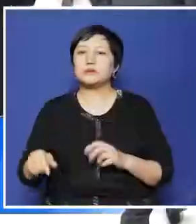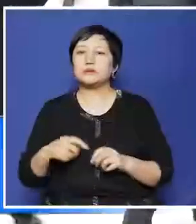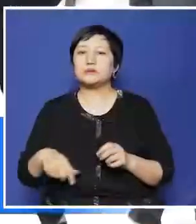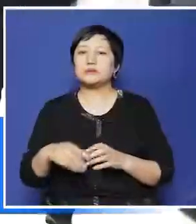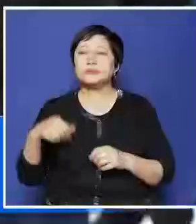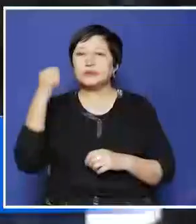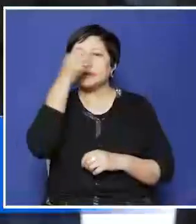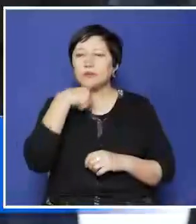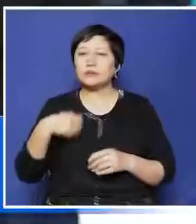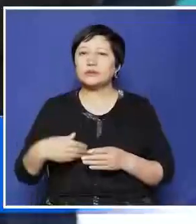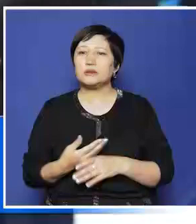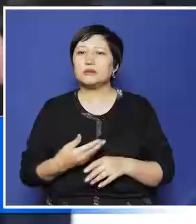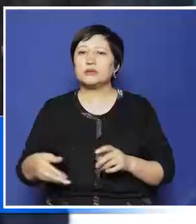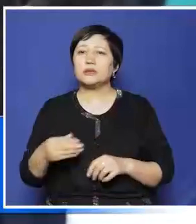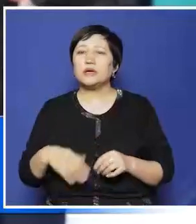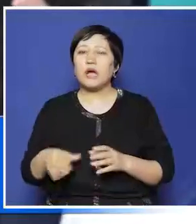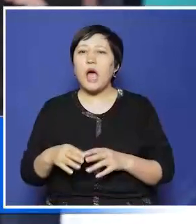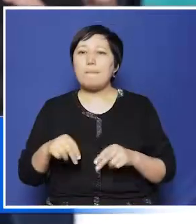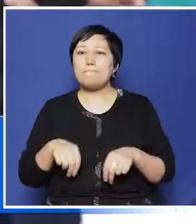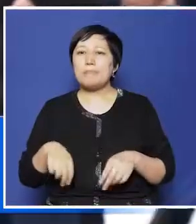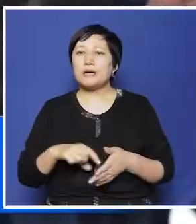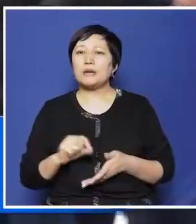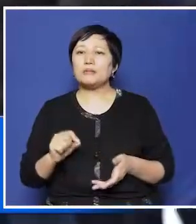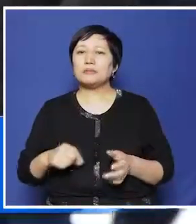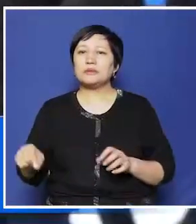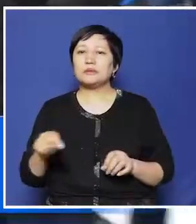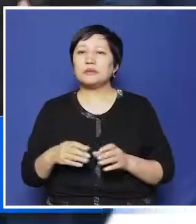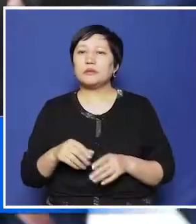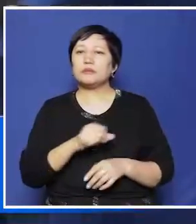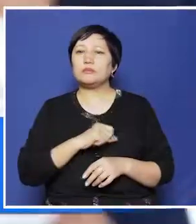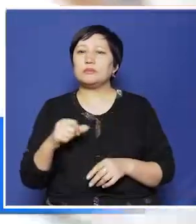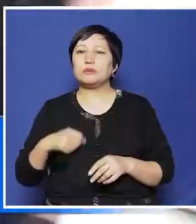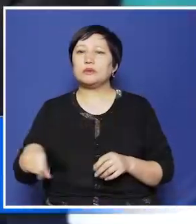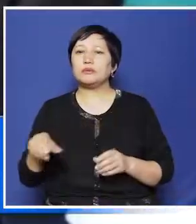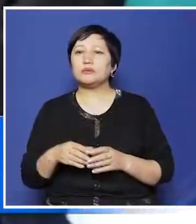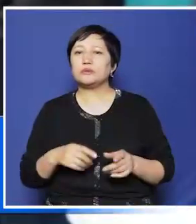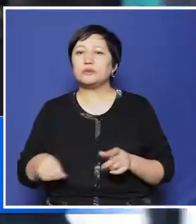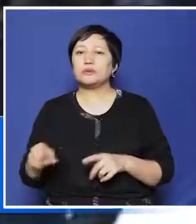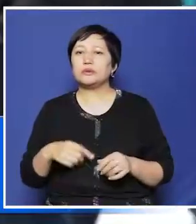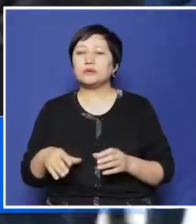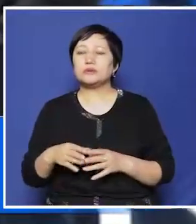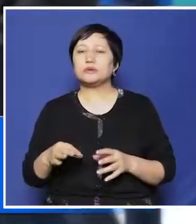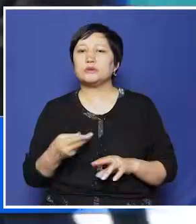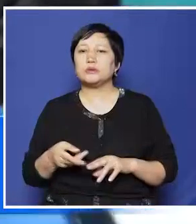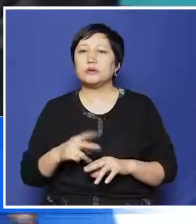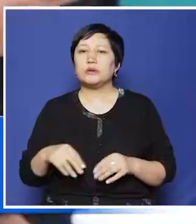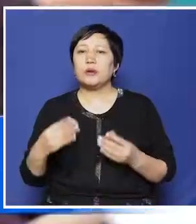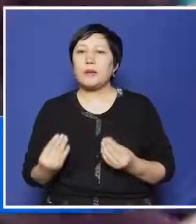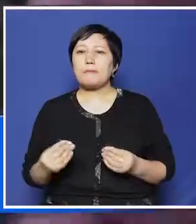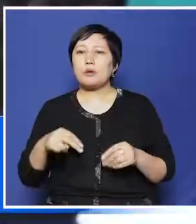Биыл осы жаңағы парламент сайлауында мен де өзім бағымды сынап көрейін деп, сол жаңағы